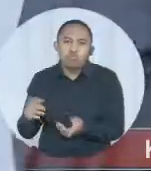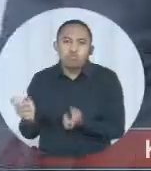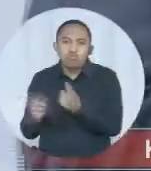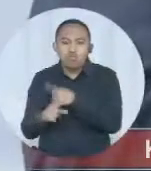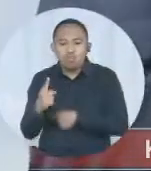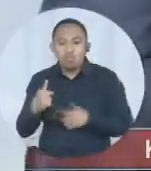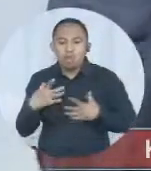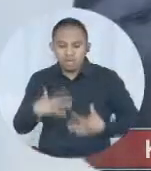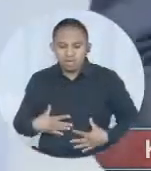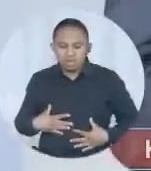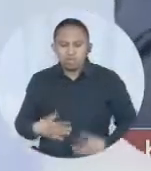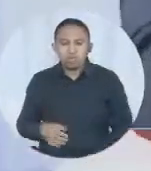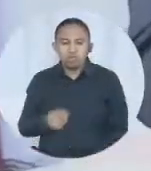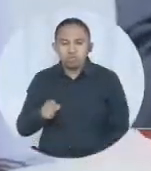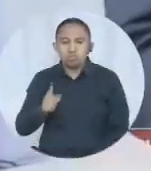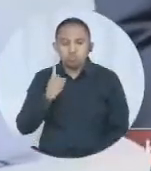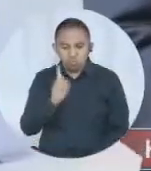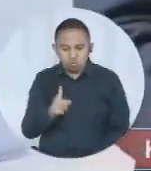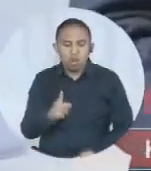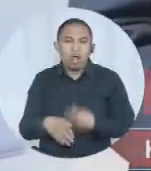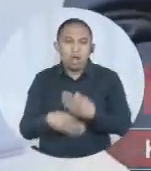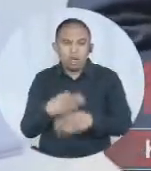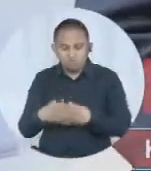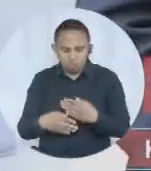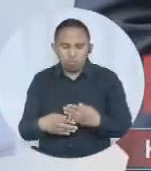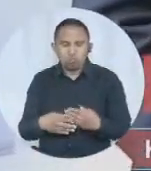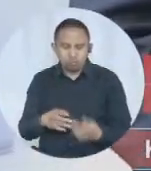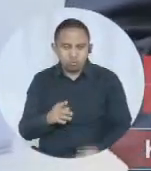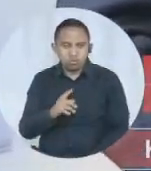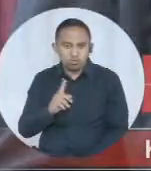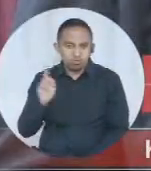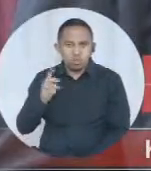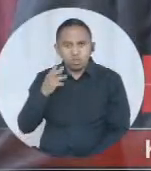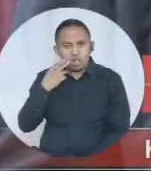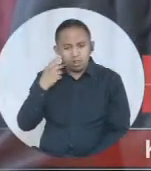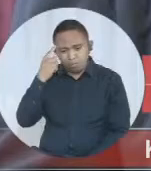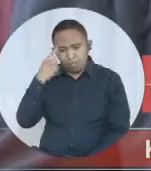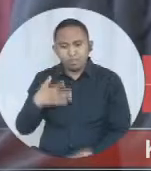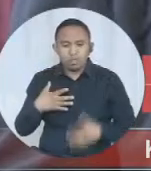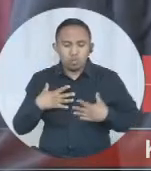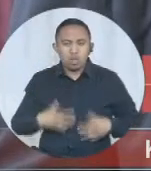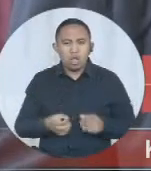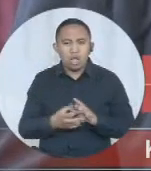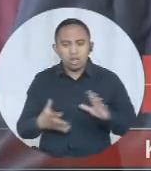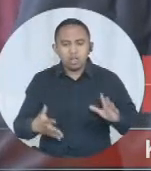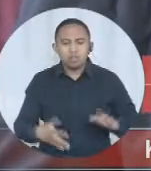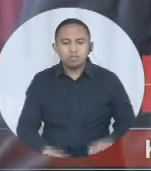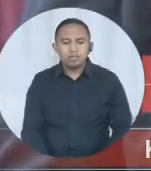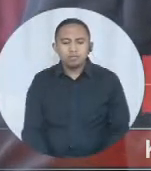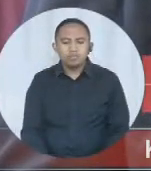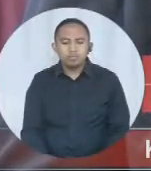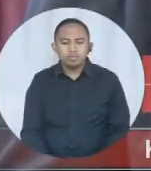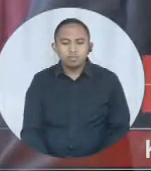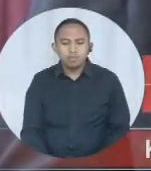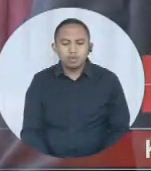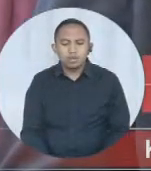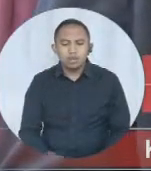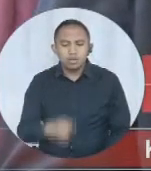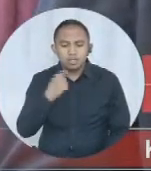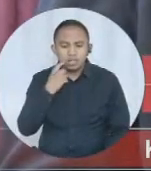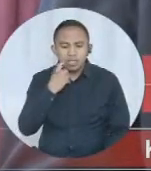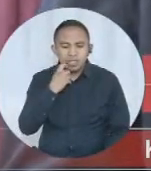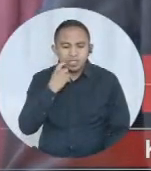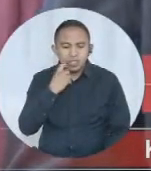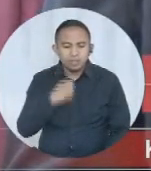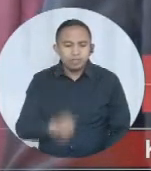ara-tsakafo no paikady mahomby hoy ny mpahitoekarena. Ny ady sahala amin'io koa dia